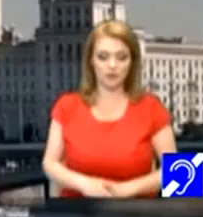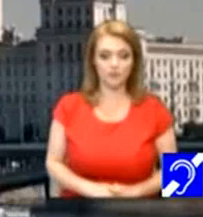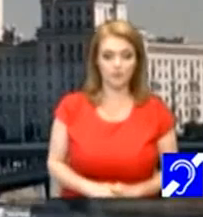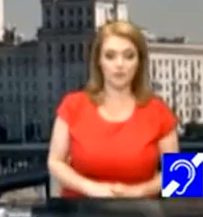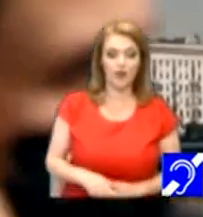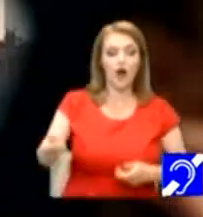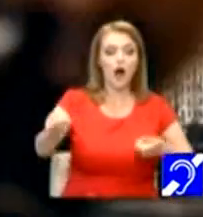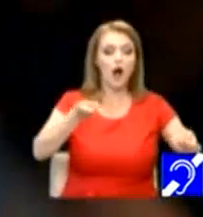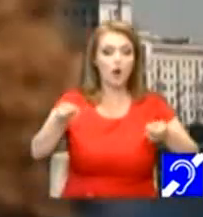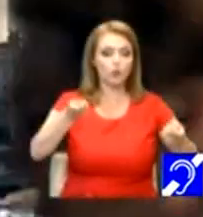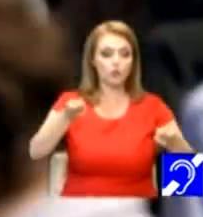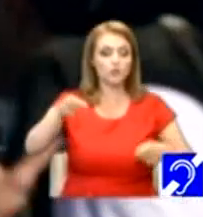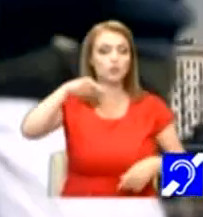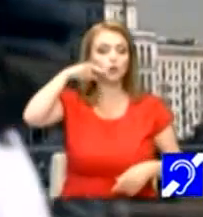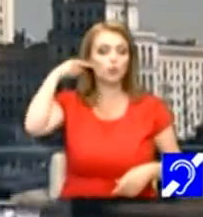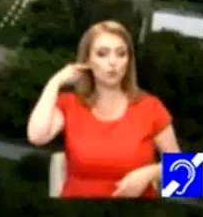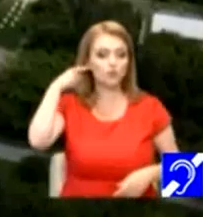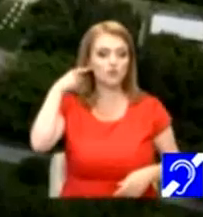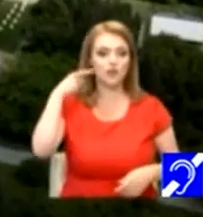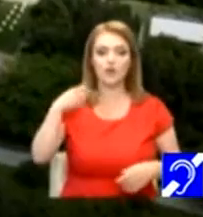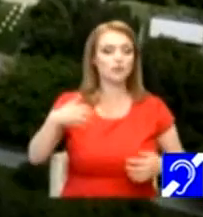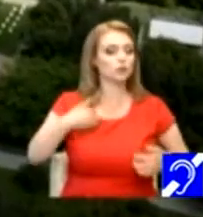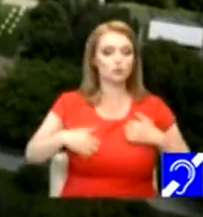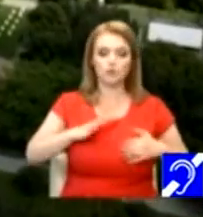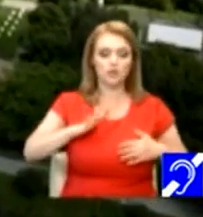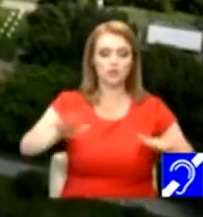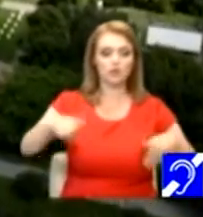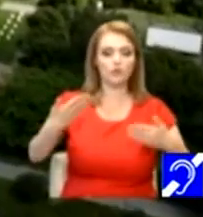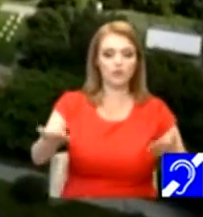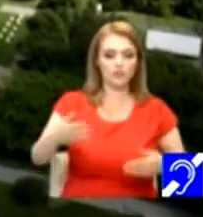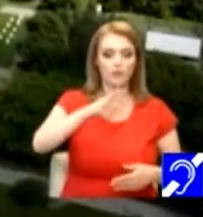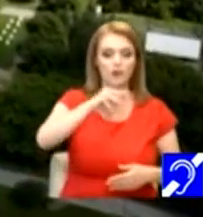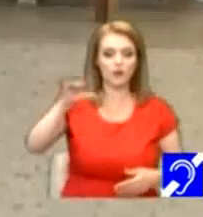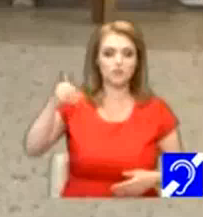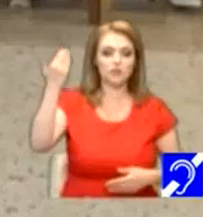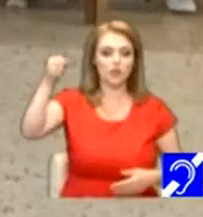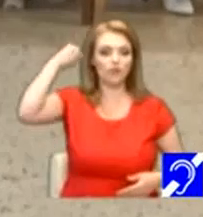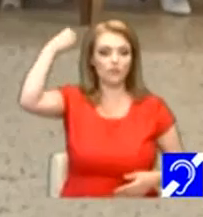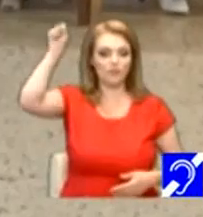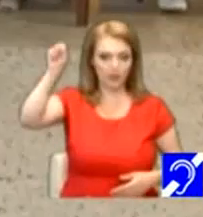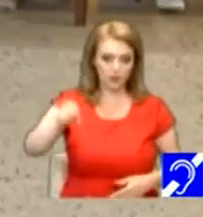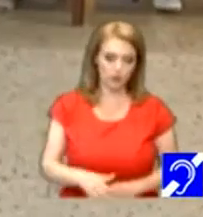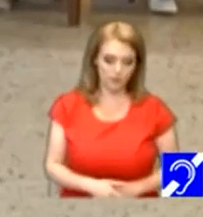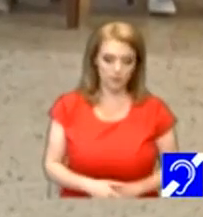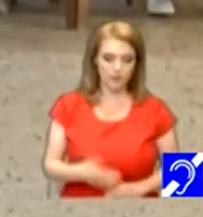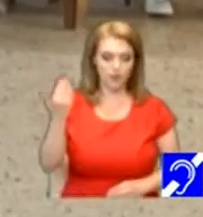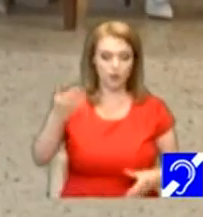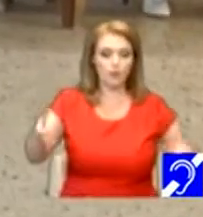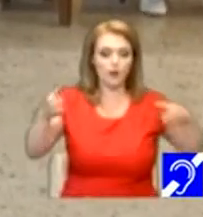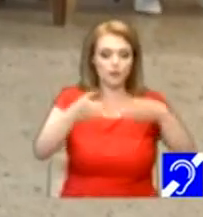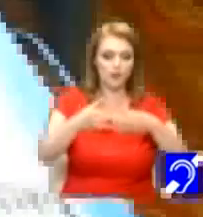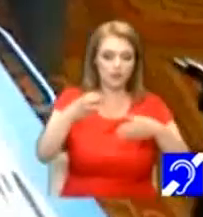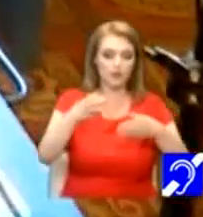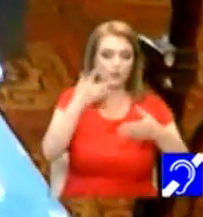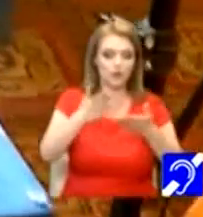lituanian. Autoritățile din Federația Rusă nu s-au grăbit să o felicite pe Maia Sandu pentru victoria Partidului Acțiune și